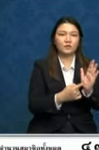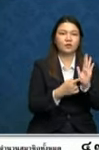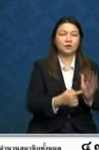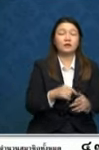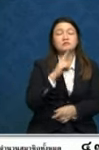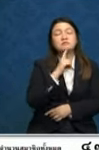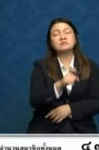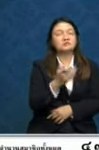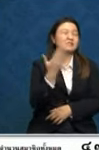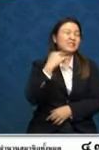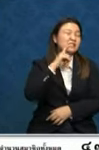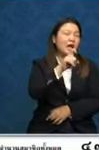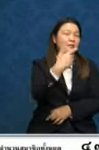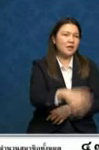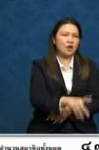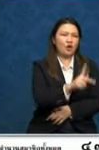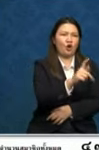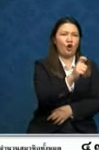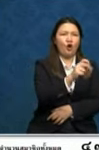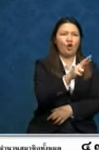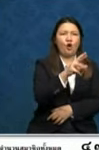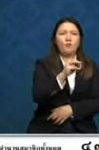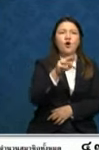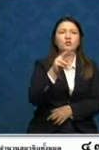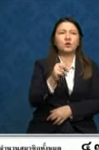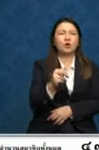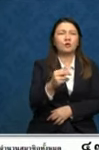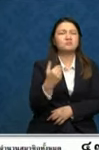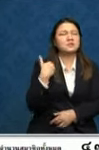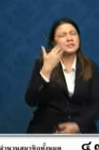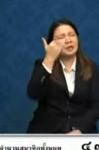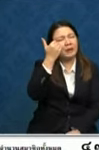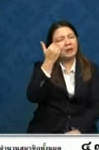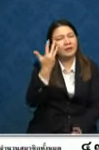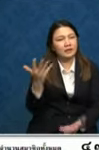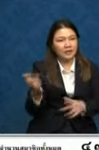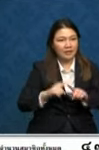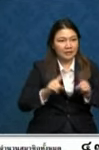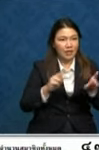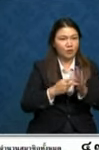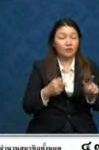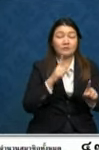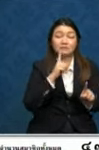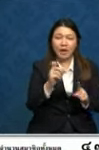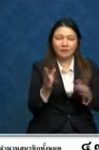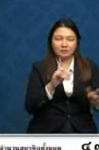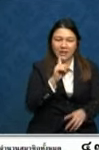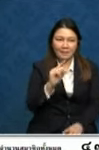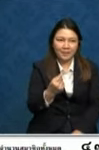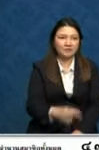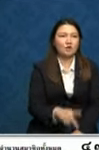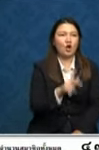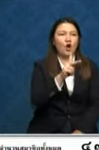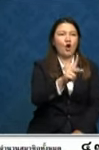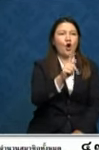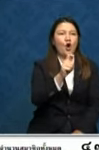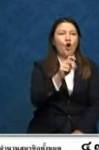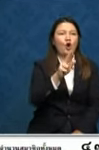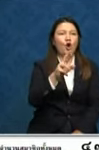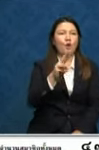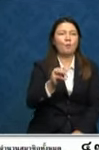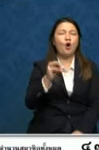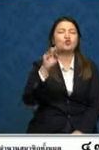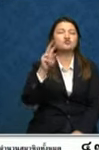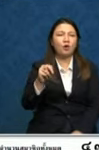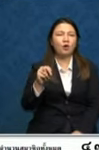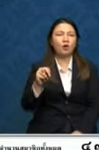มเราถึงมีกรมน.ผมขอเปลี่ยนใหม่ครับว่าเรามีกรมน.ไว้ทำไมท่านไม่จำเป็นจะต้อง